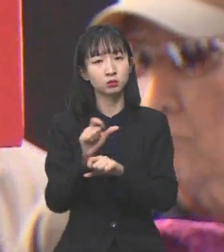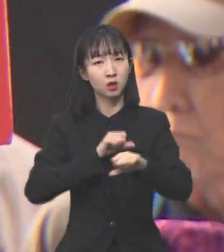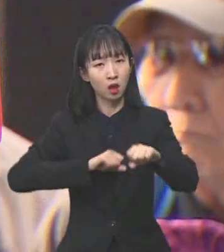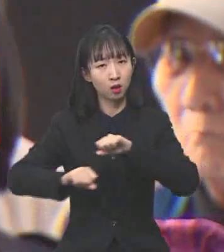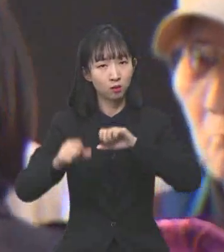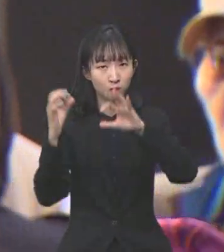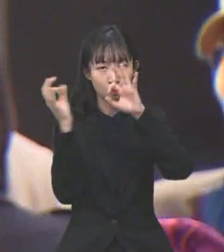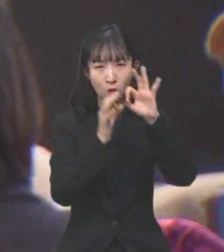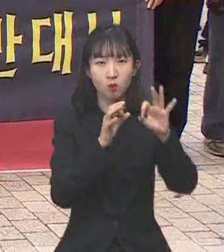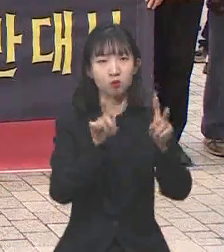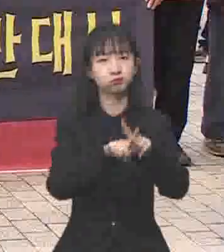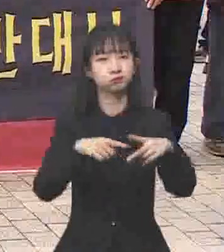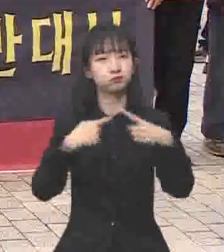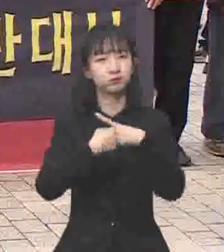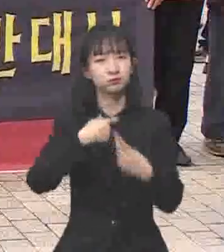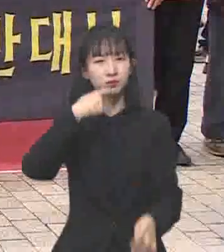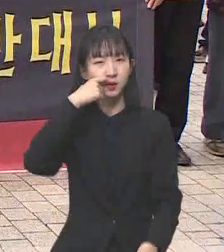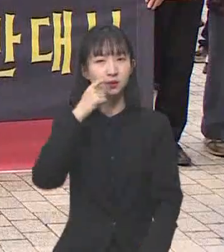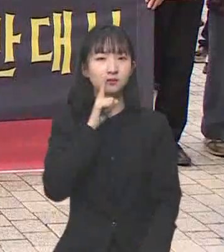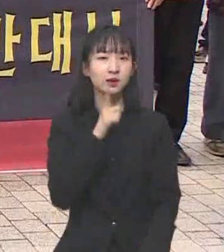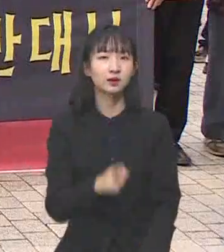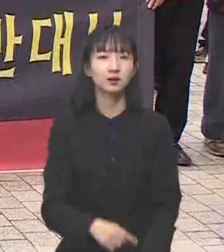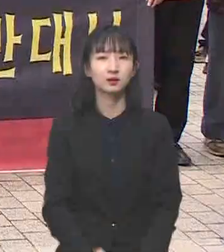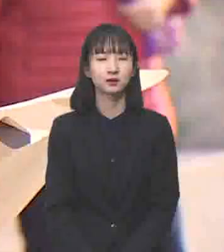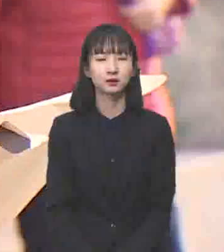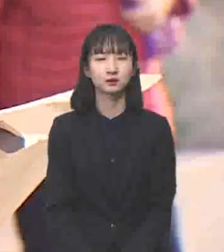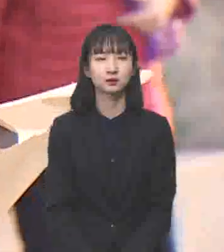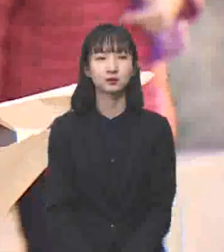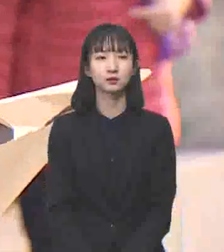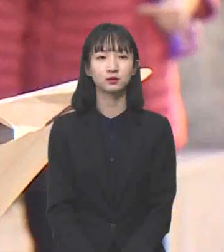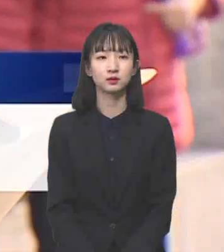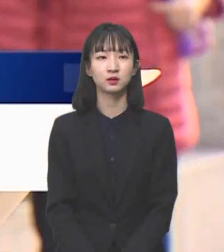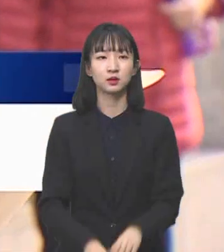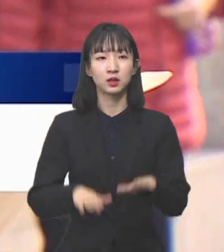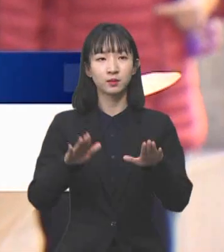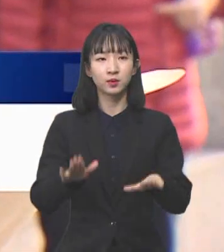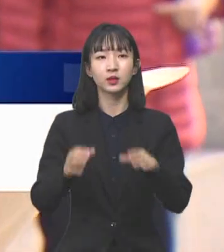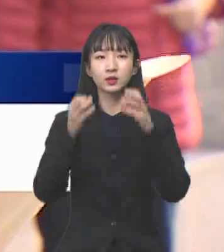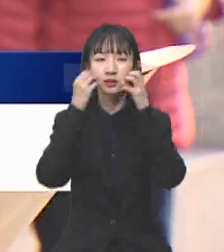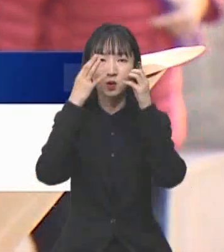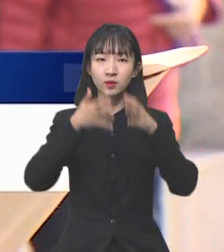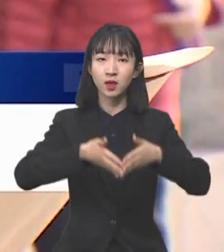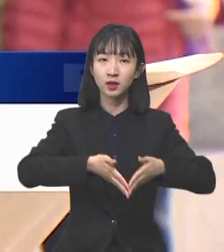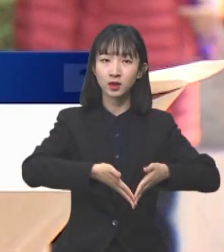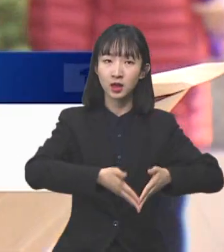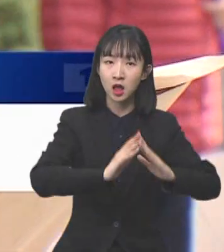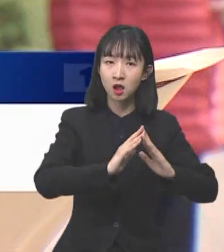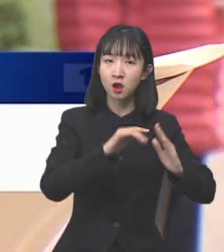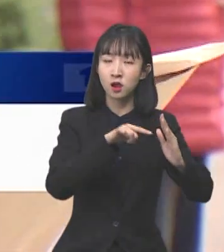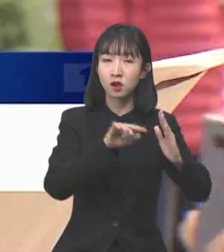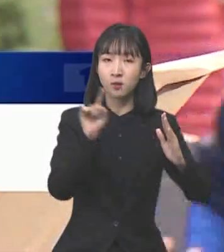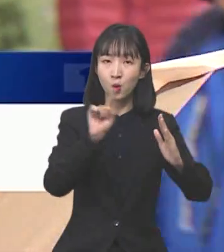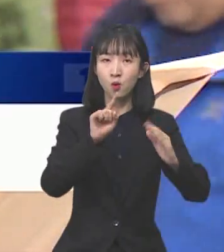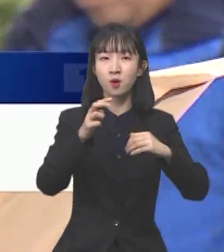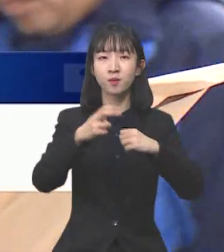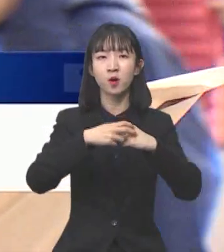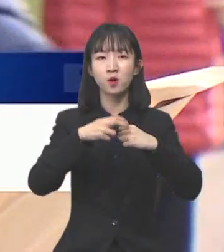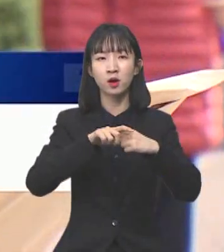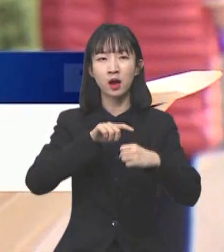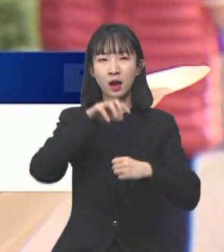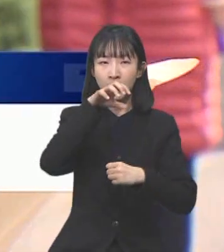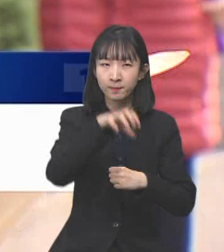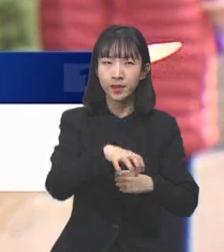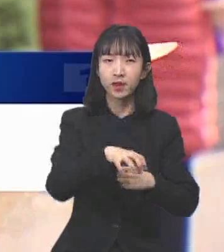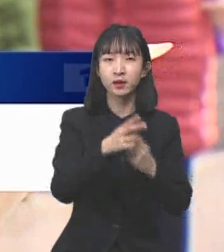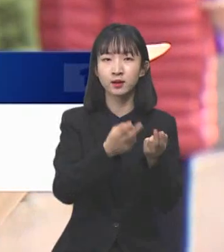받아들일 수 없다고 주장 있어서 비방 신규 개설 추진하는 방안은 말 앞에 다시 병상